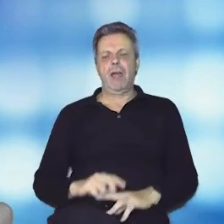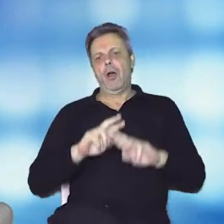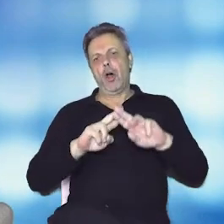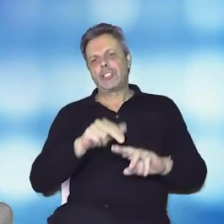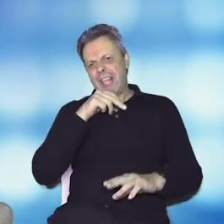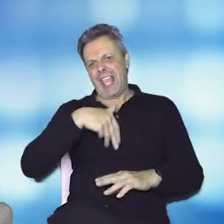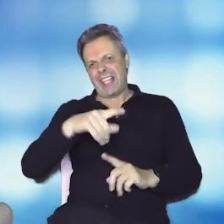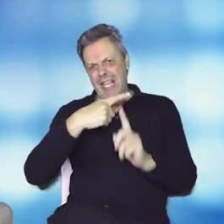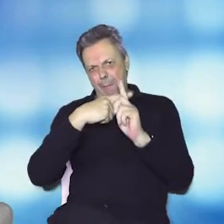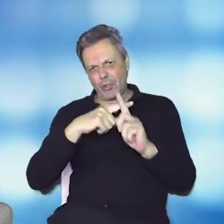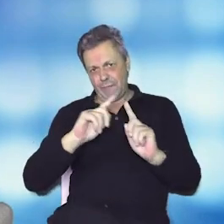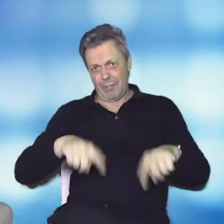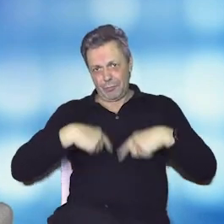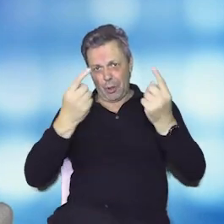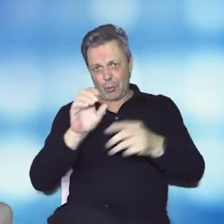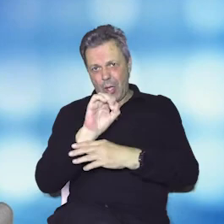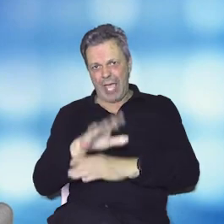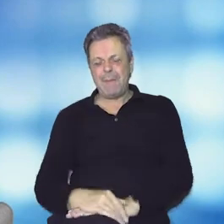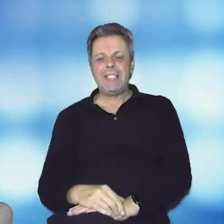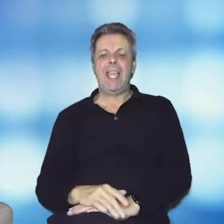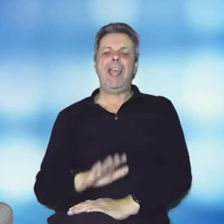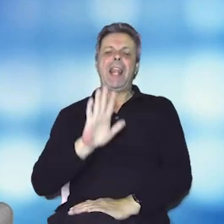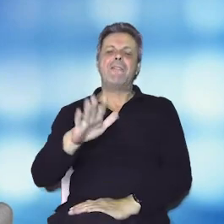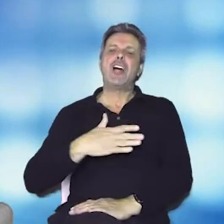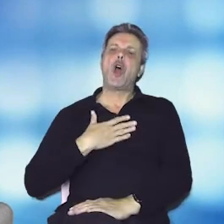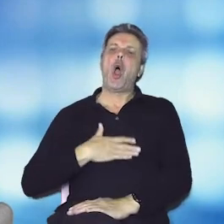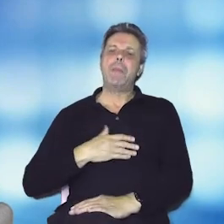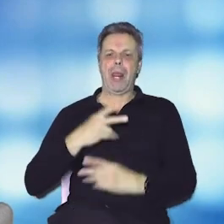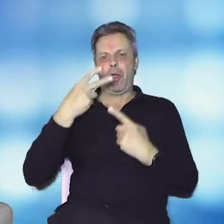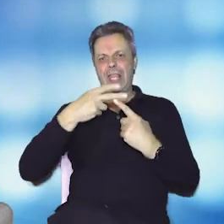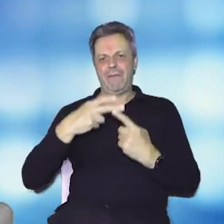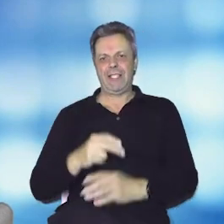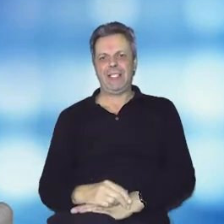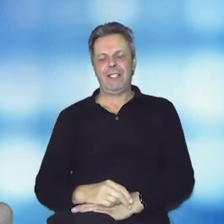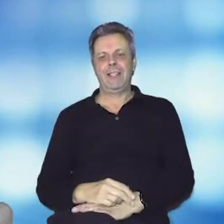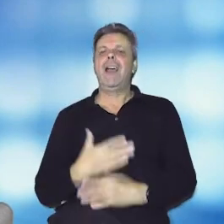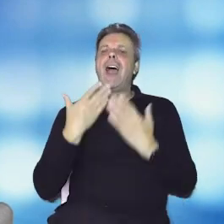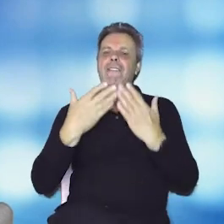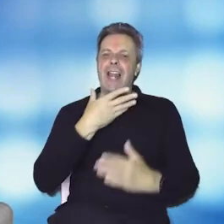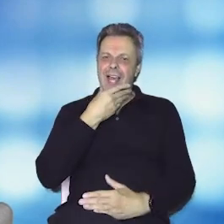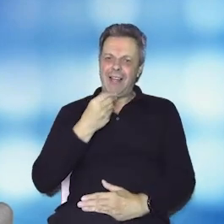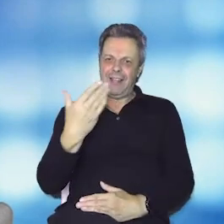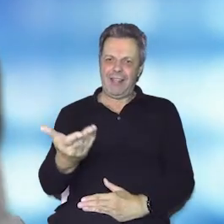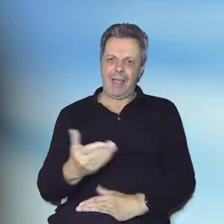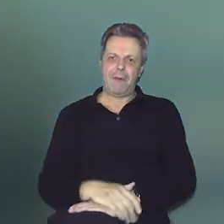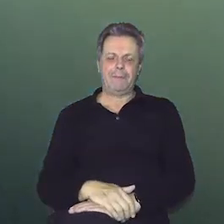mi takvi, pa do sljedeće emisije na vašoj omiljenoj televiziji. Hvala vam lijepa.